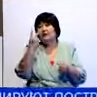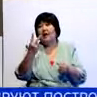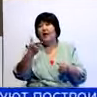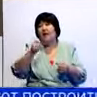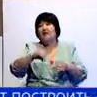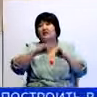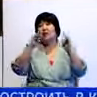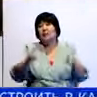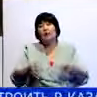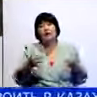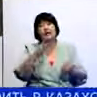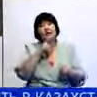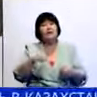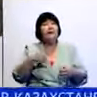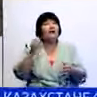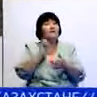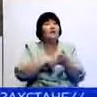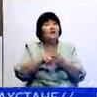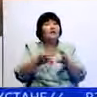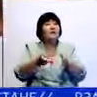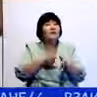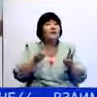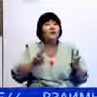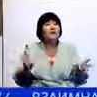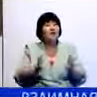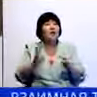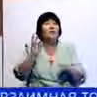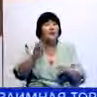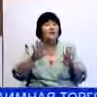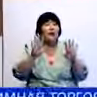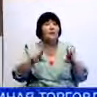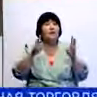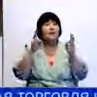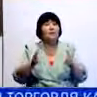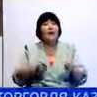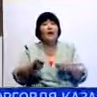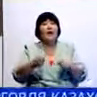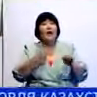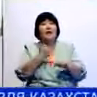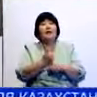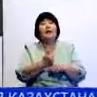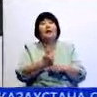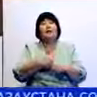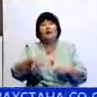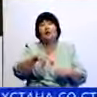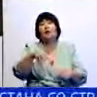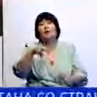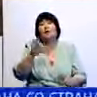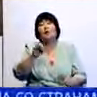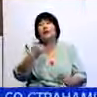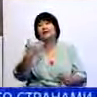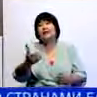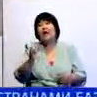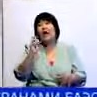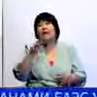баллона настоящее время выясняется причина возгорания побывавший на месте происшествия фильма 2 разбавим сообщил что со стороны